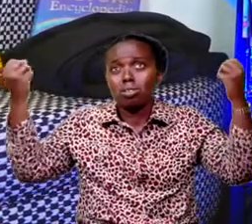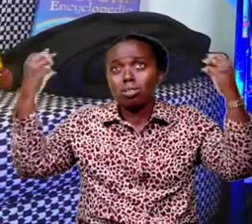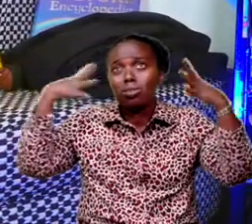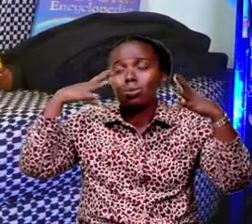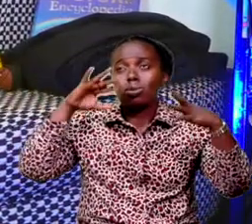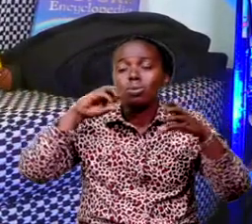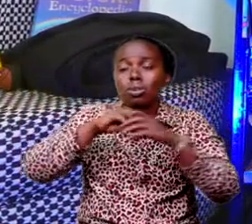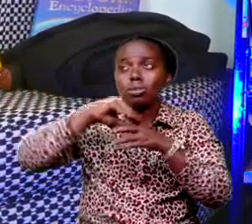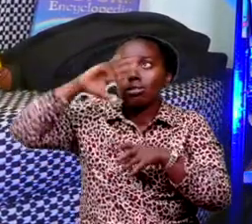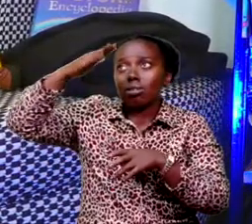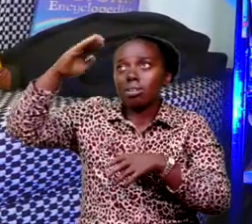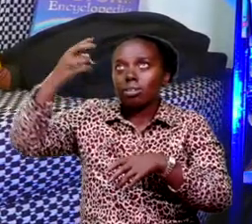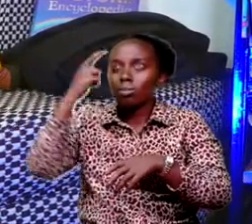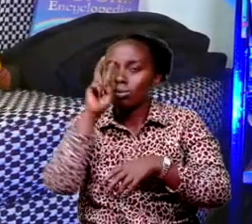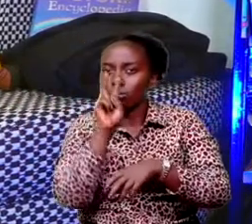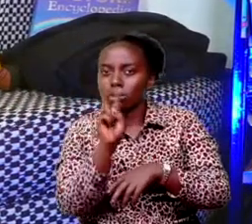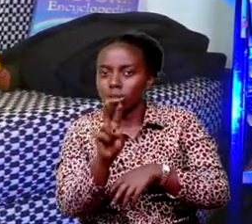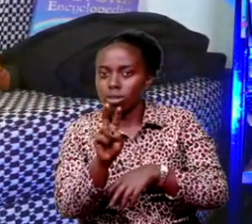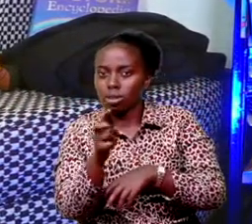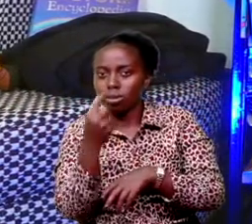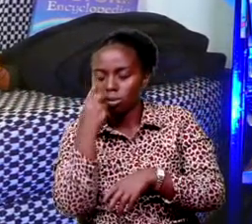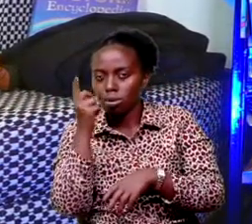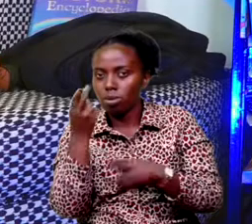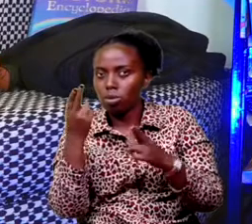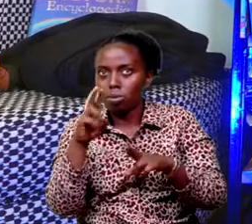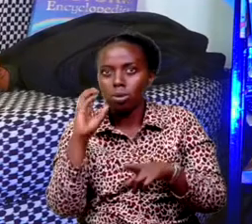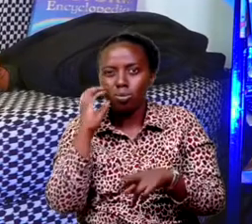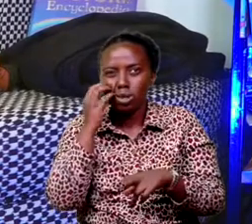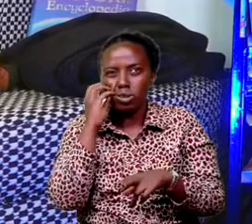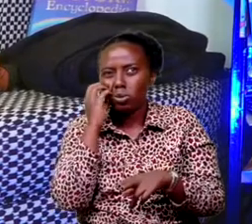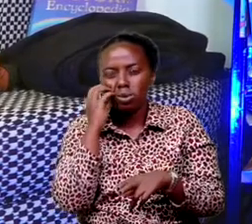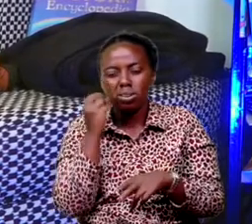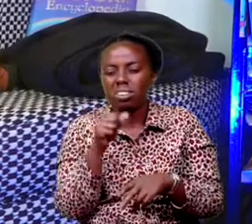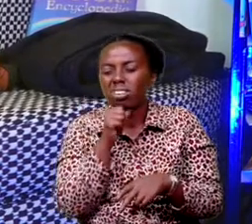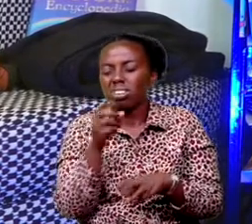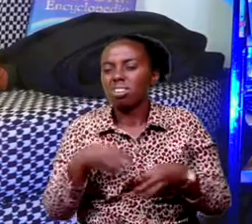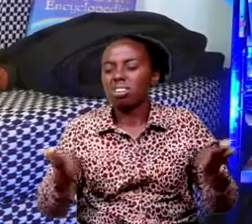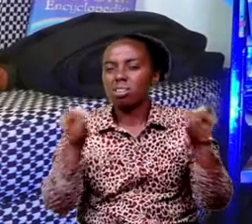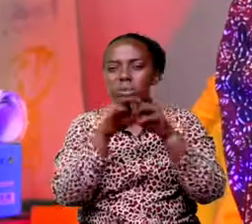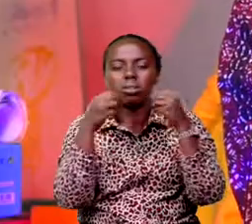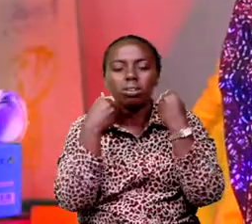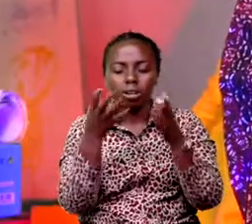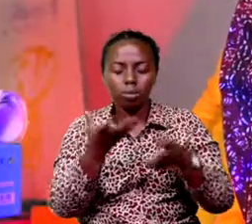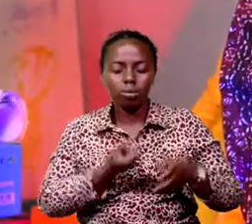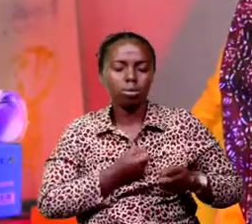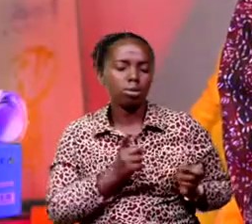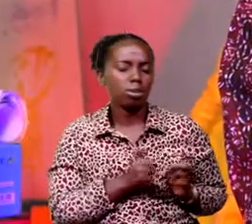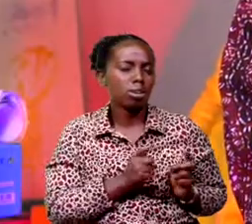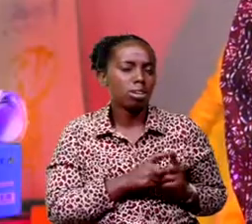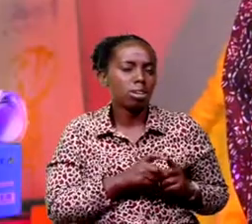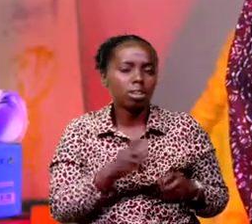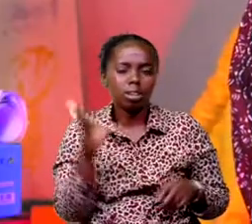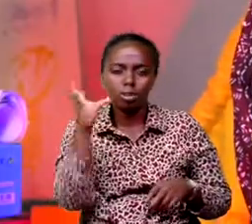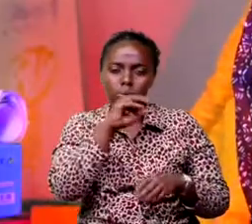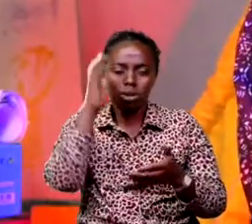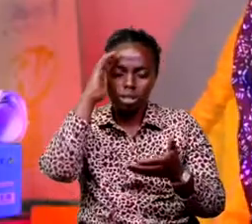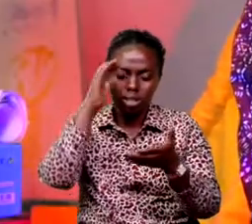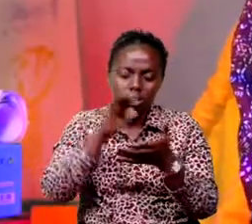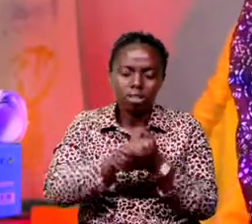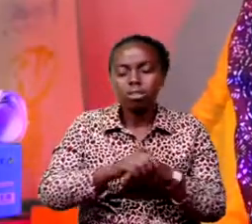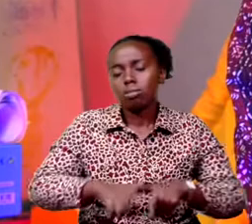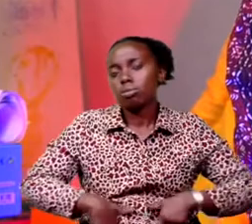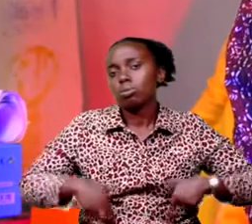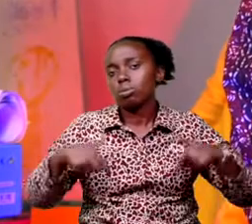aka gasozi tubyitegereje tubona kuba amacunga ntacyo bimaze tugira agahinda nuko duta icyizere cyo